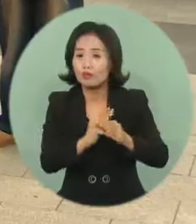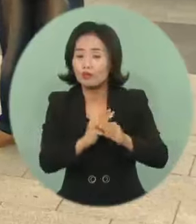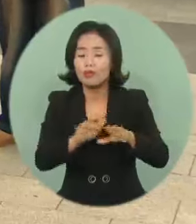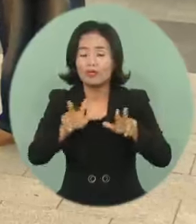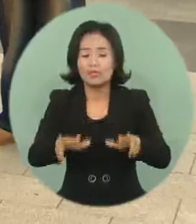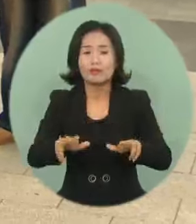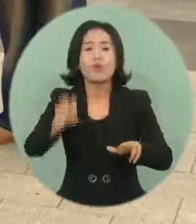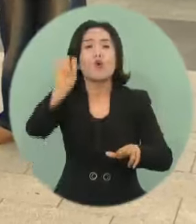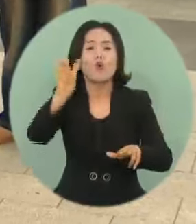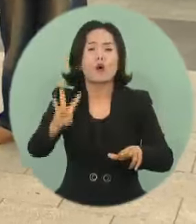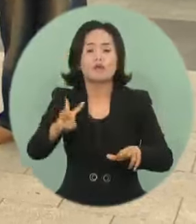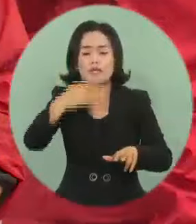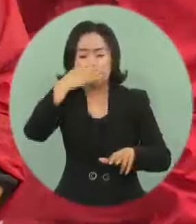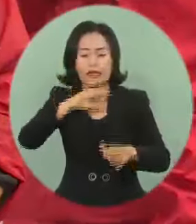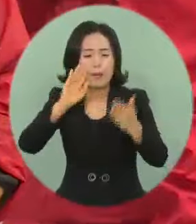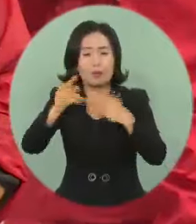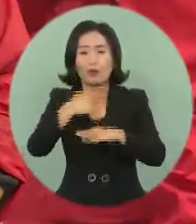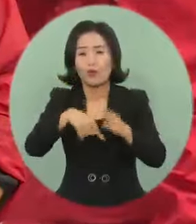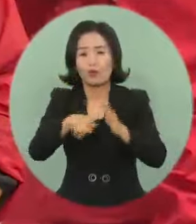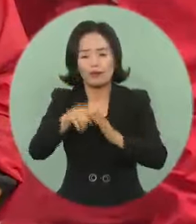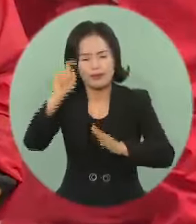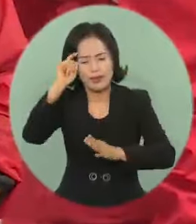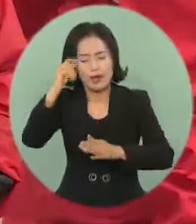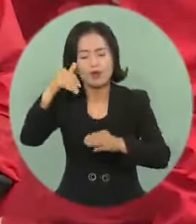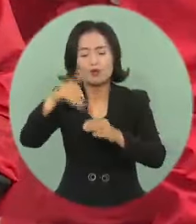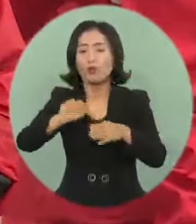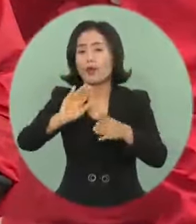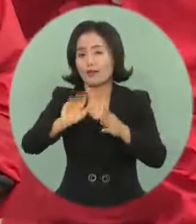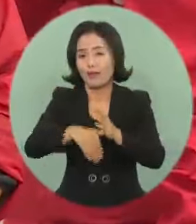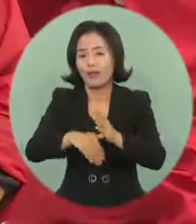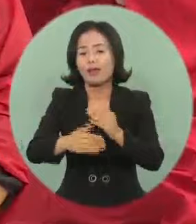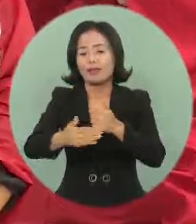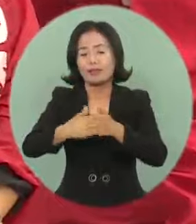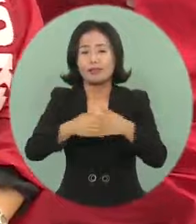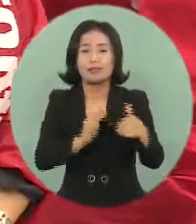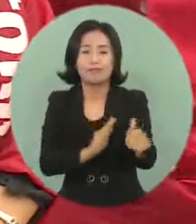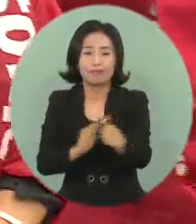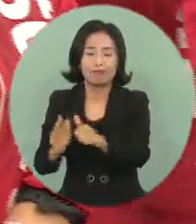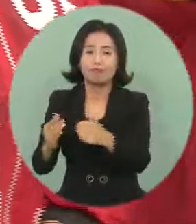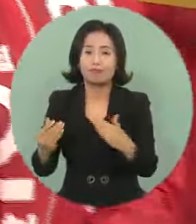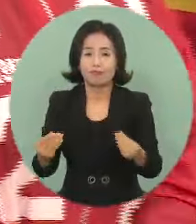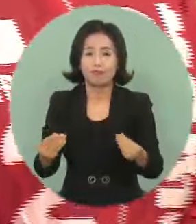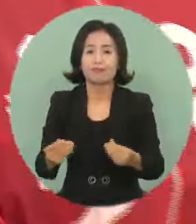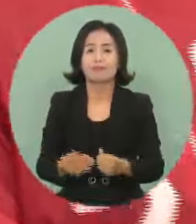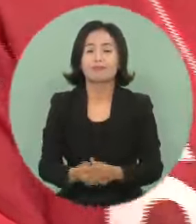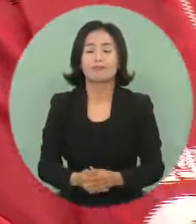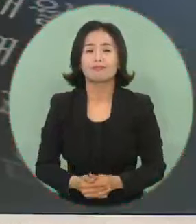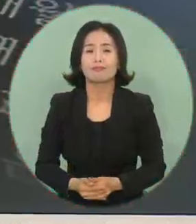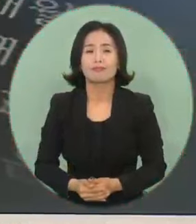이제 광주도 이익과 미래를 위해 생각하고 투표할 때라며 지지를 촉구했습니다.